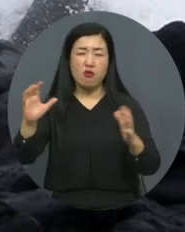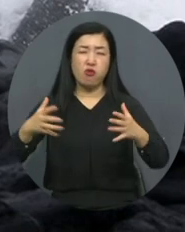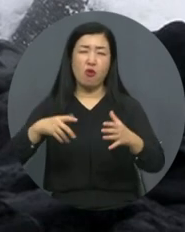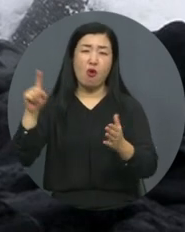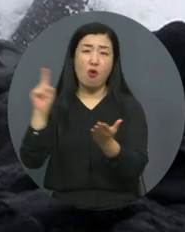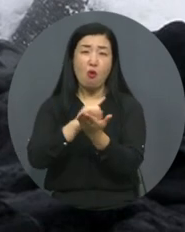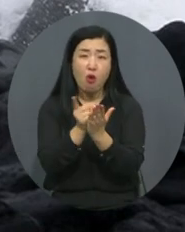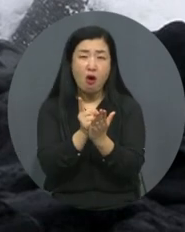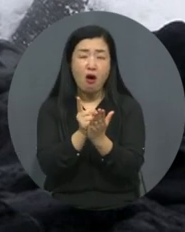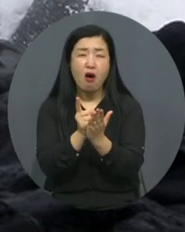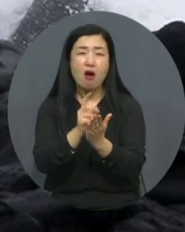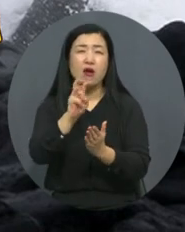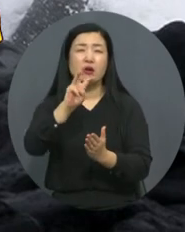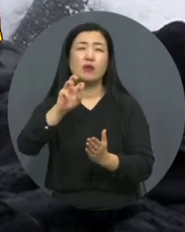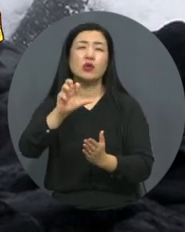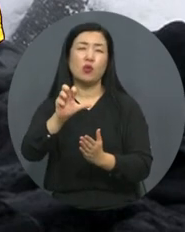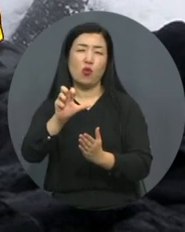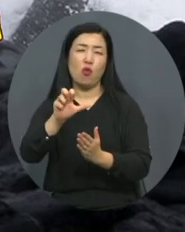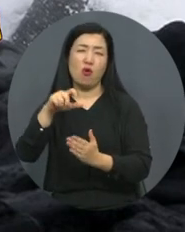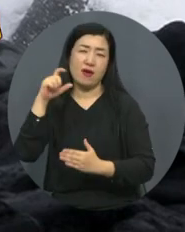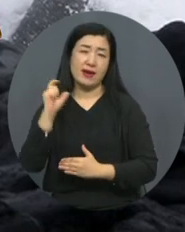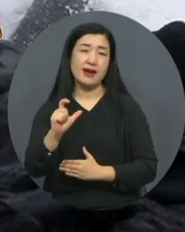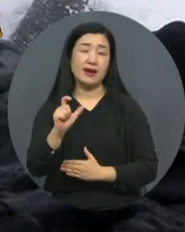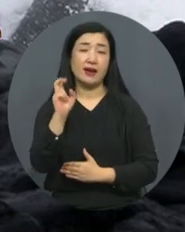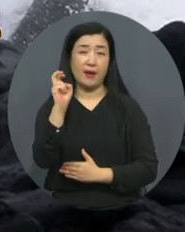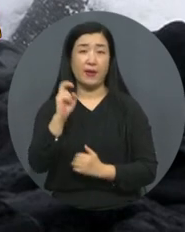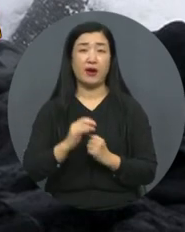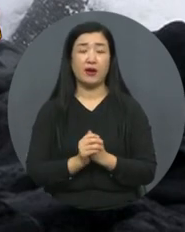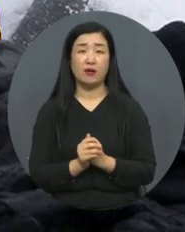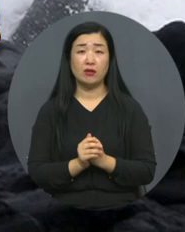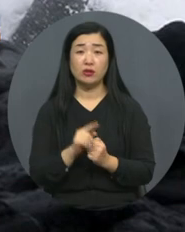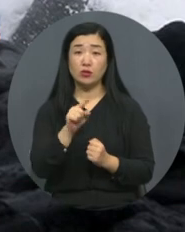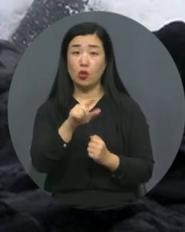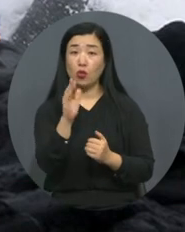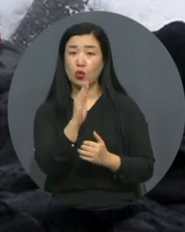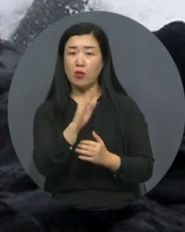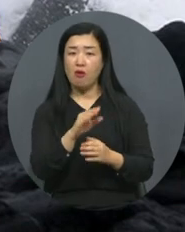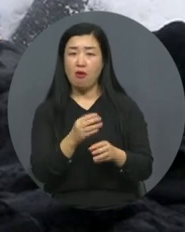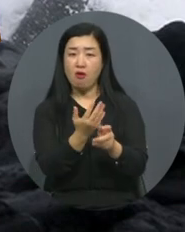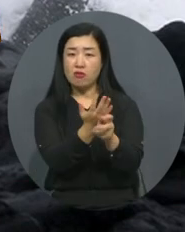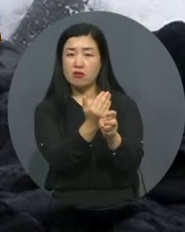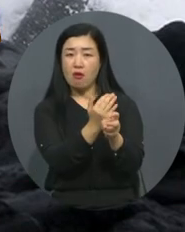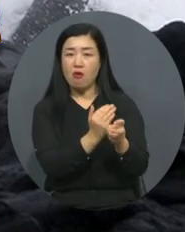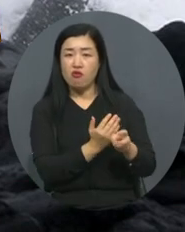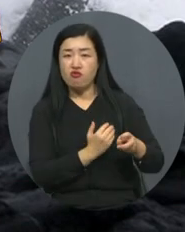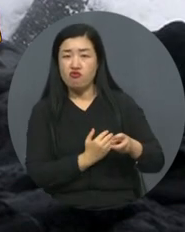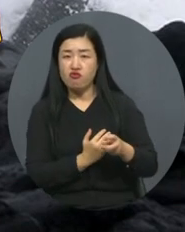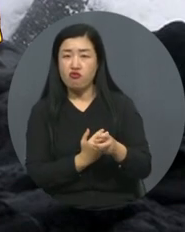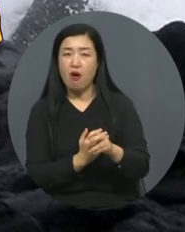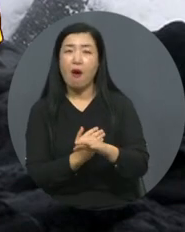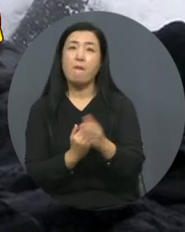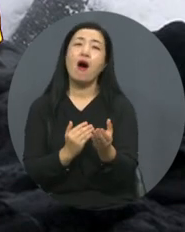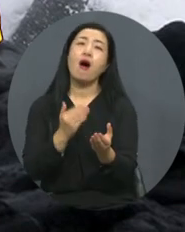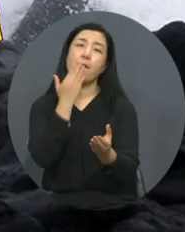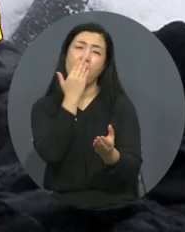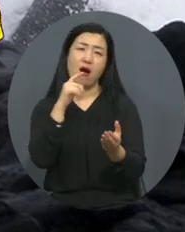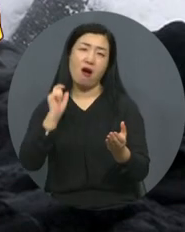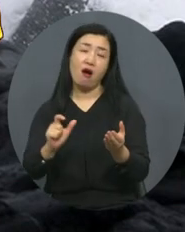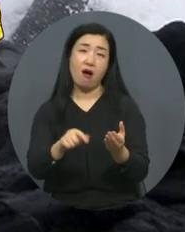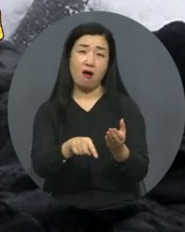순간풍속이 초속 35m로 무척 강하겠습니다이 정도면 달리는 트럭이 전복될 가능성이 있는 강한